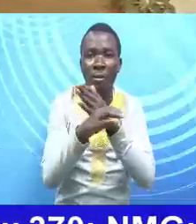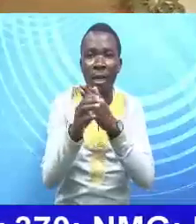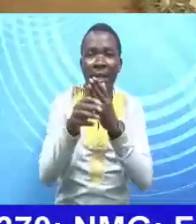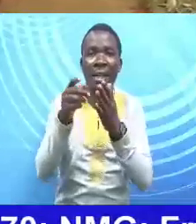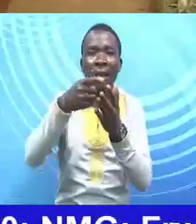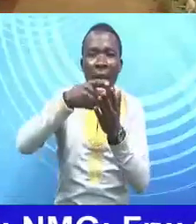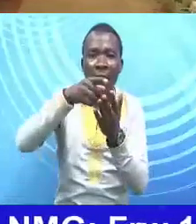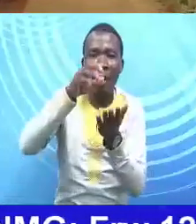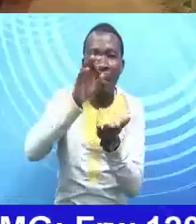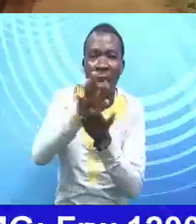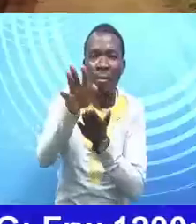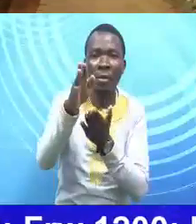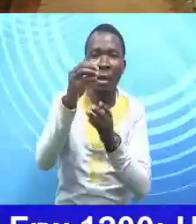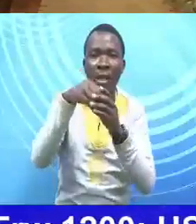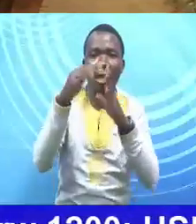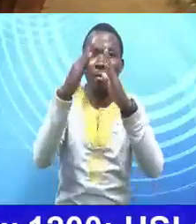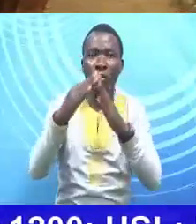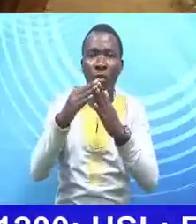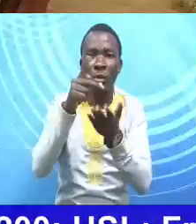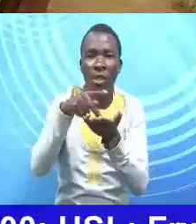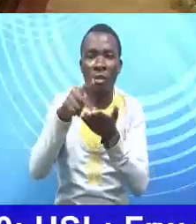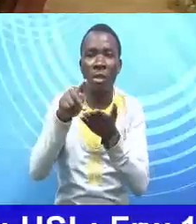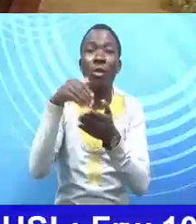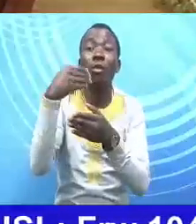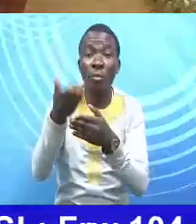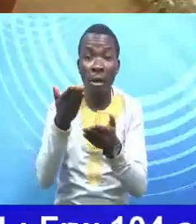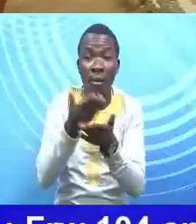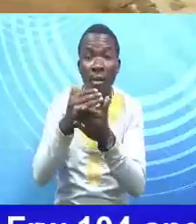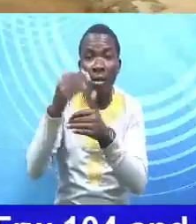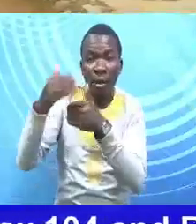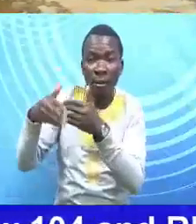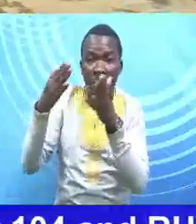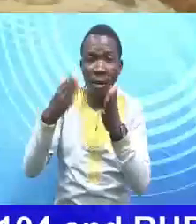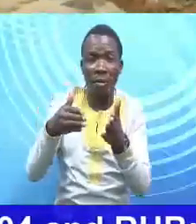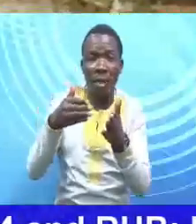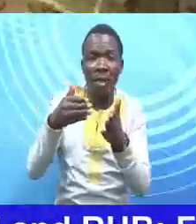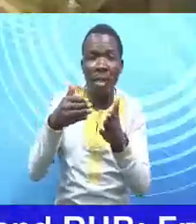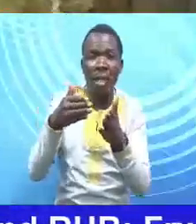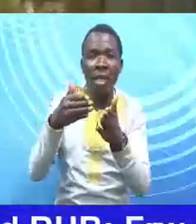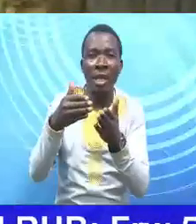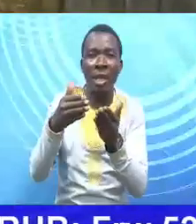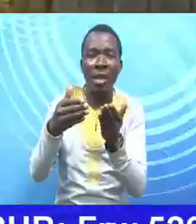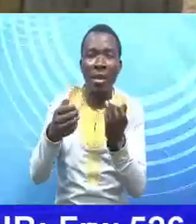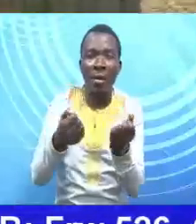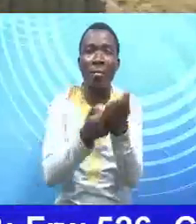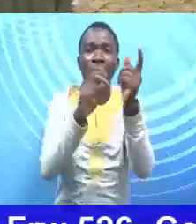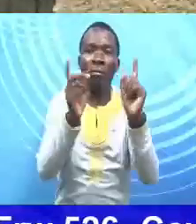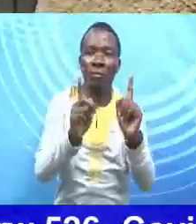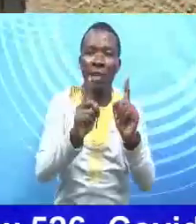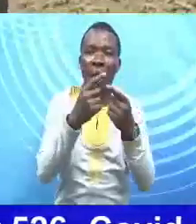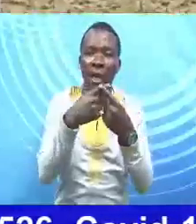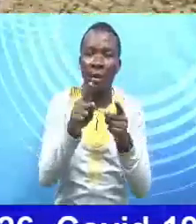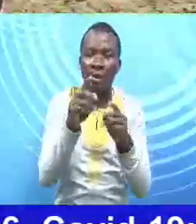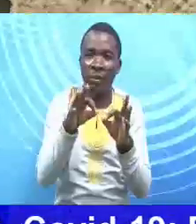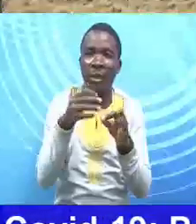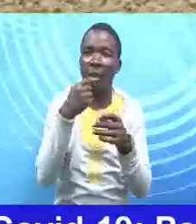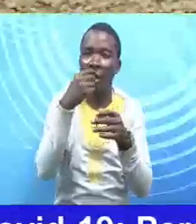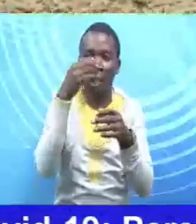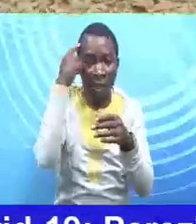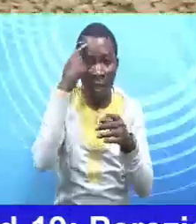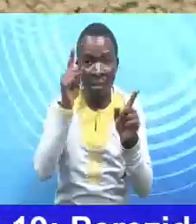nzu yakodeshaga ngo ndetse bakanabuza abaturanyi ko hagira umucumbikira. Ibi nibyo afata nk'urwango yangwa n'ubuyobozi